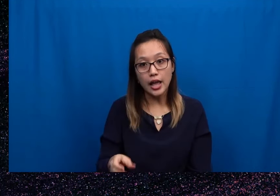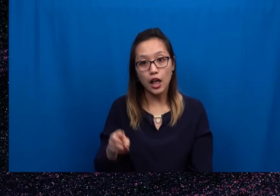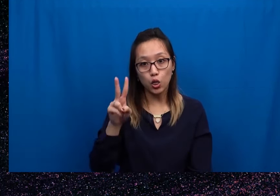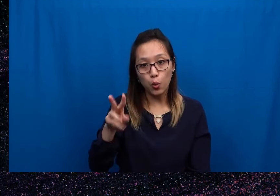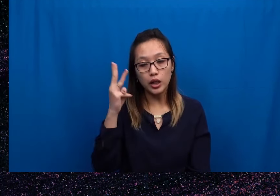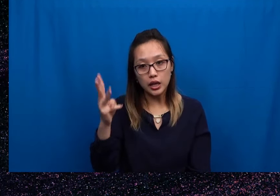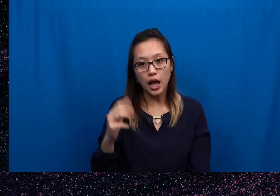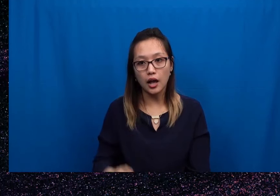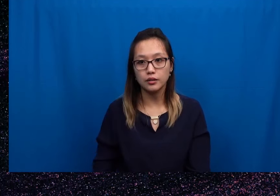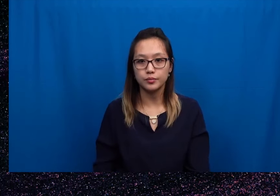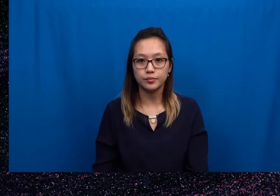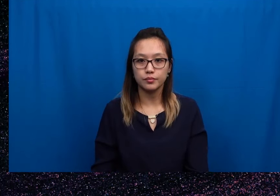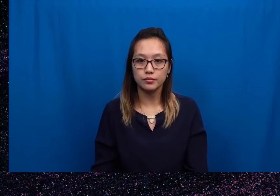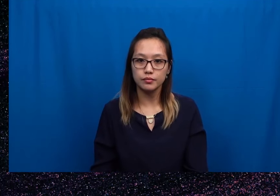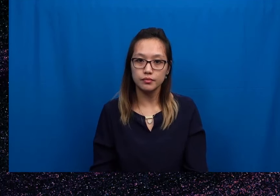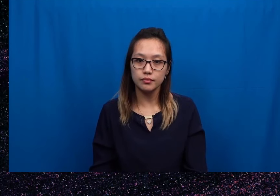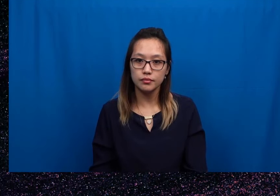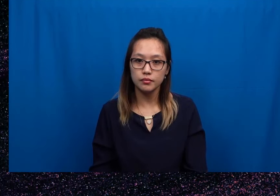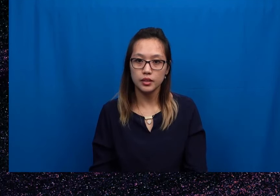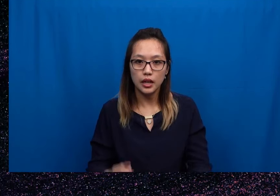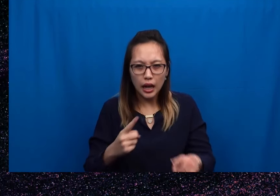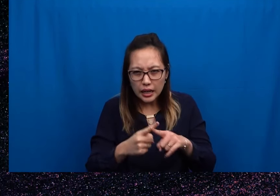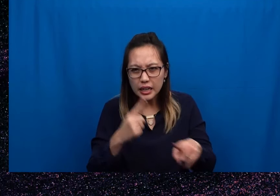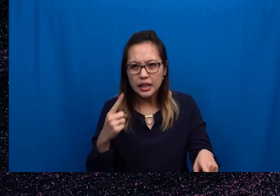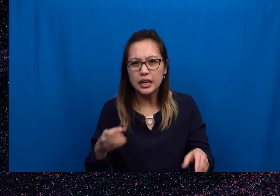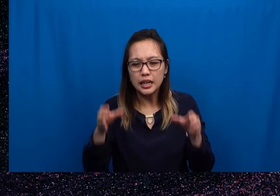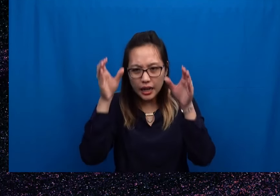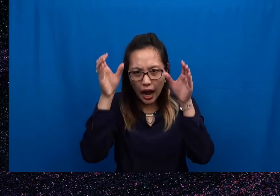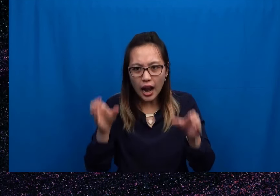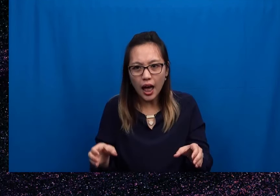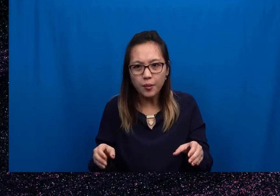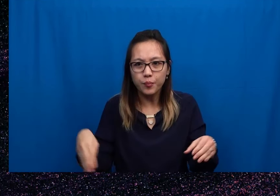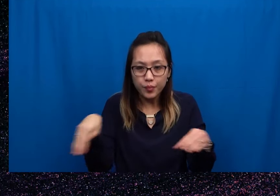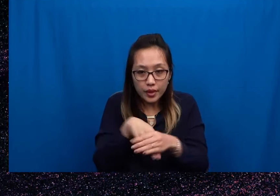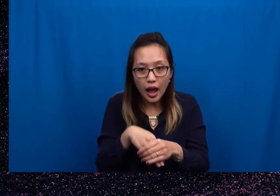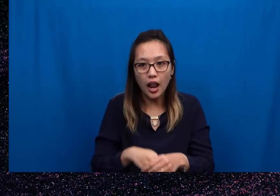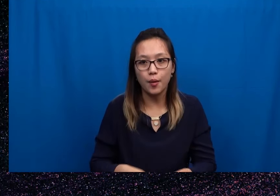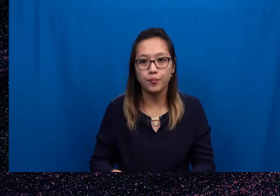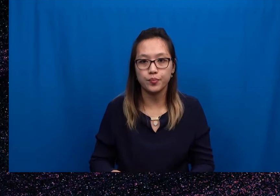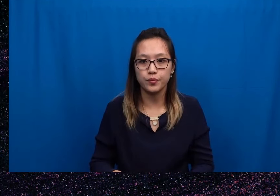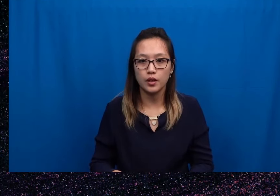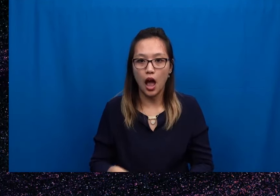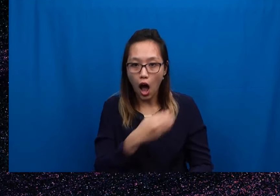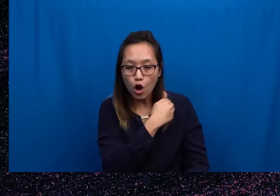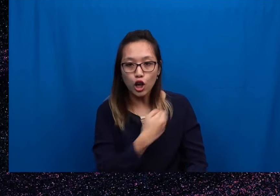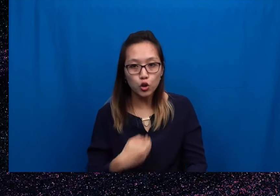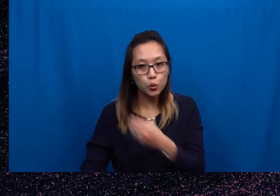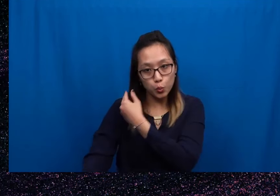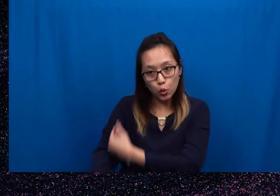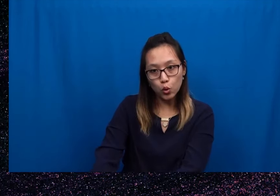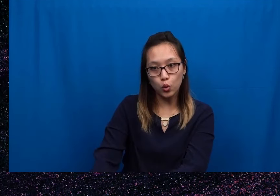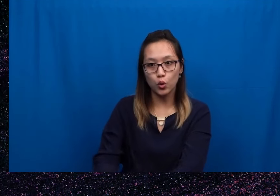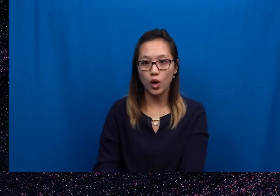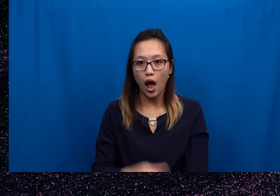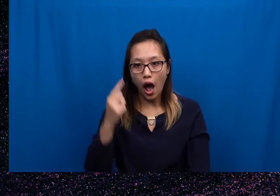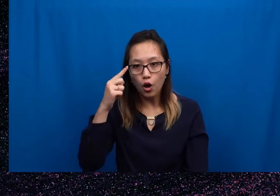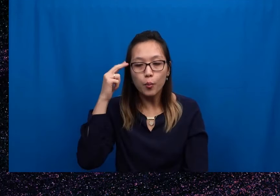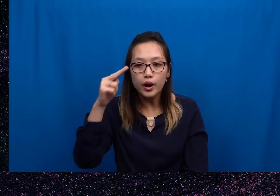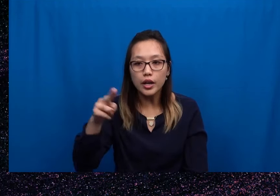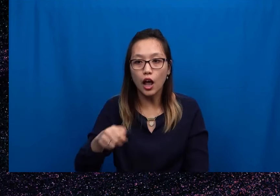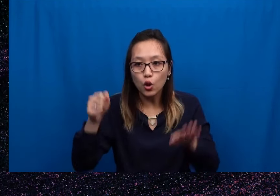di dalam anggota-anggota tubuhku, aku melihat hukum lain yang berjuang melawan hukum akal budiku.